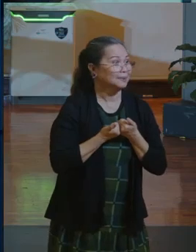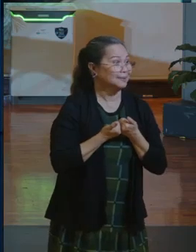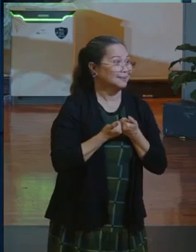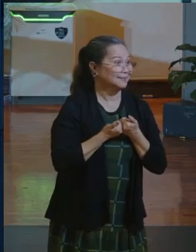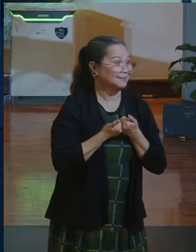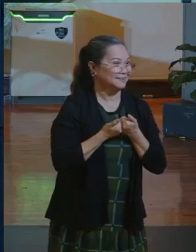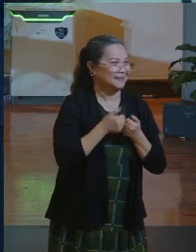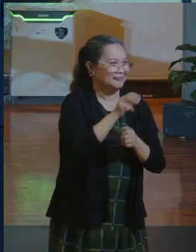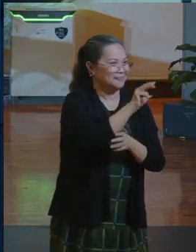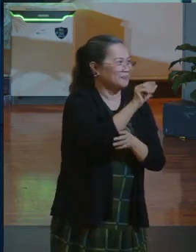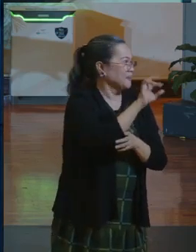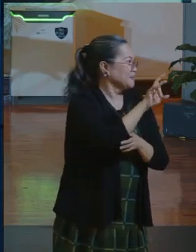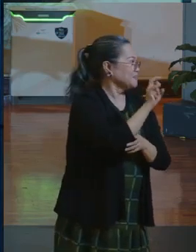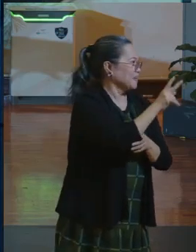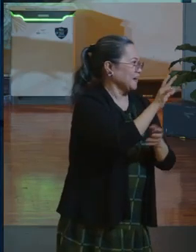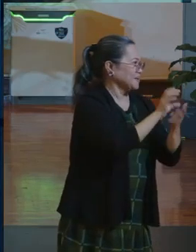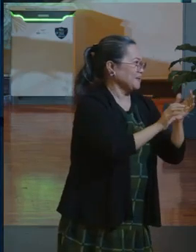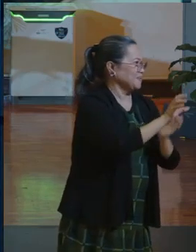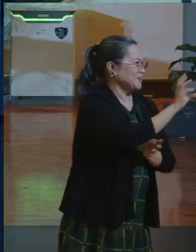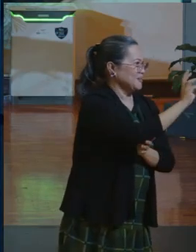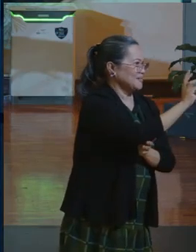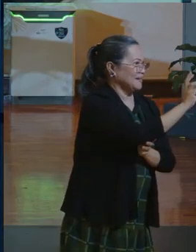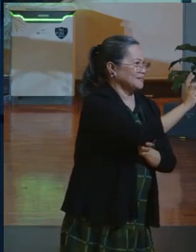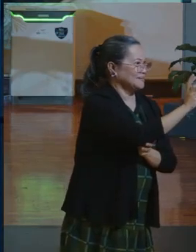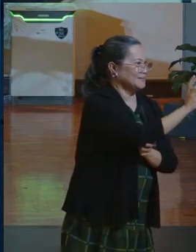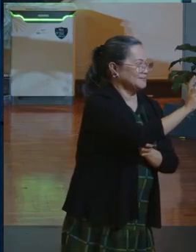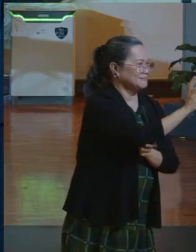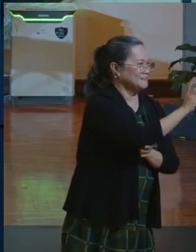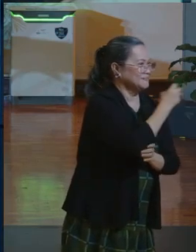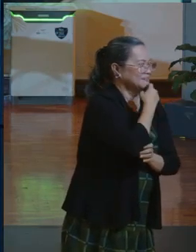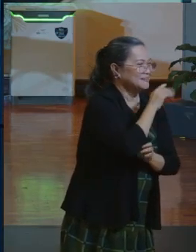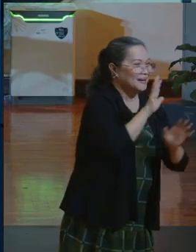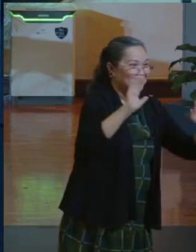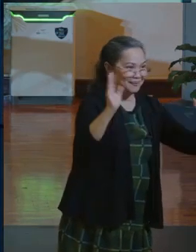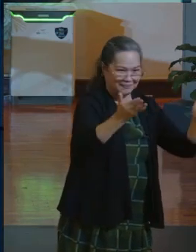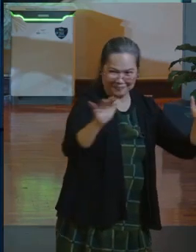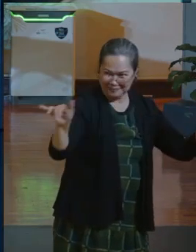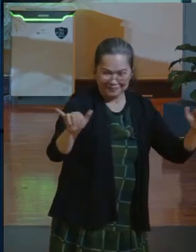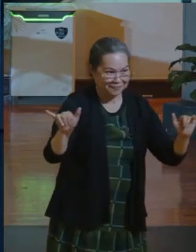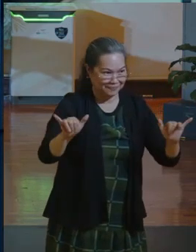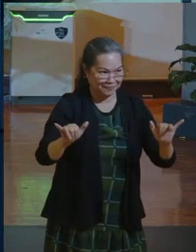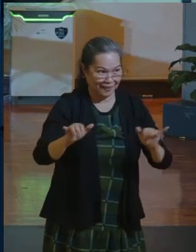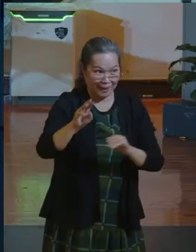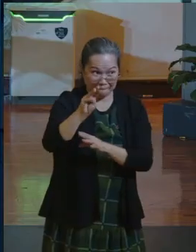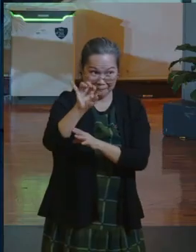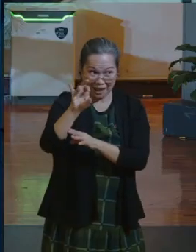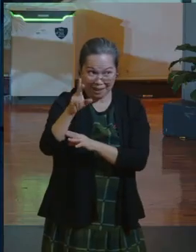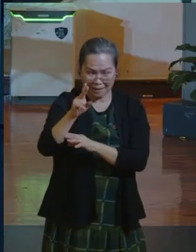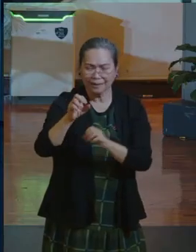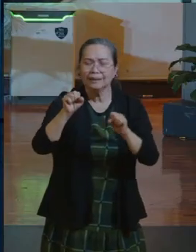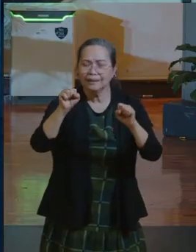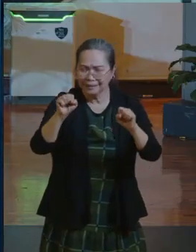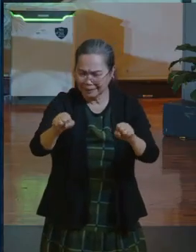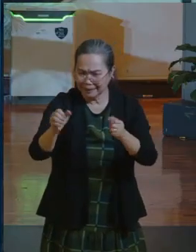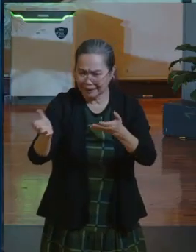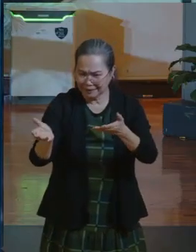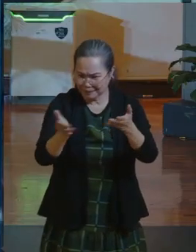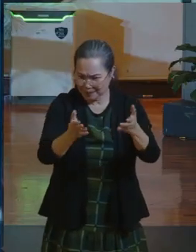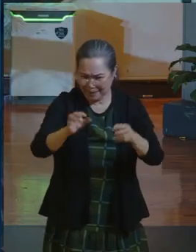Sabi sa Mark chapter 6, merong parallel pa. Sabi ni Mark, pwede daw magdala ng